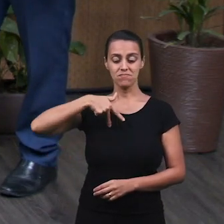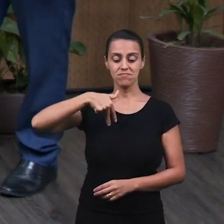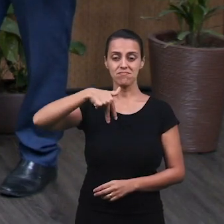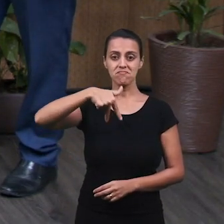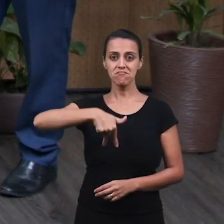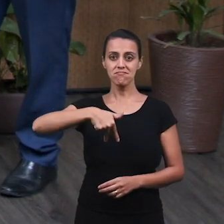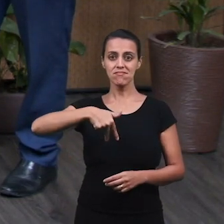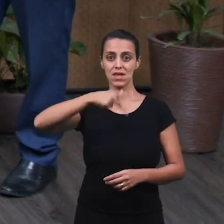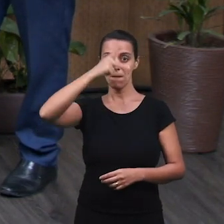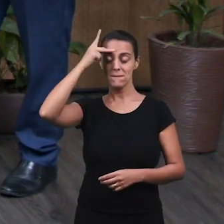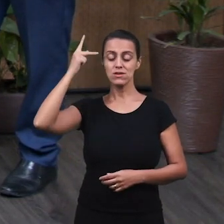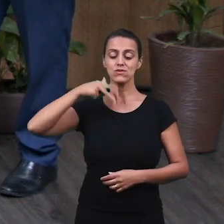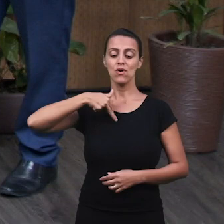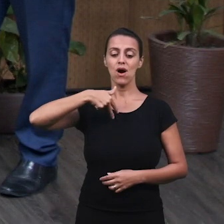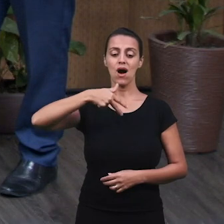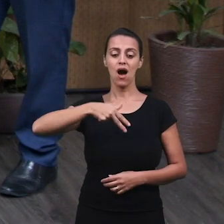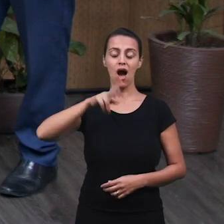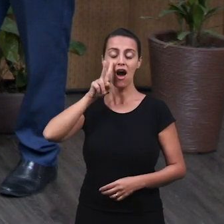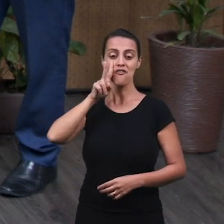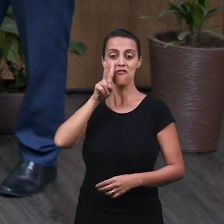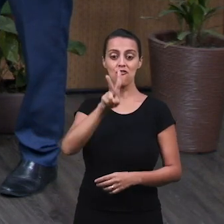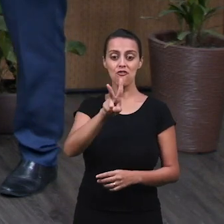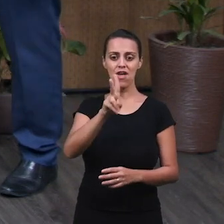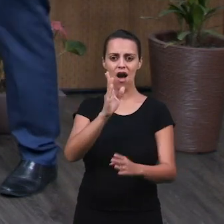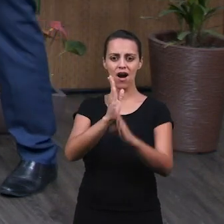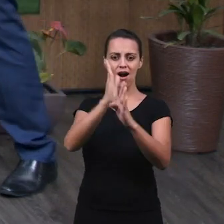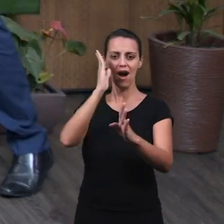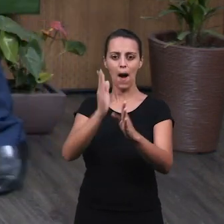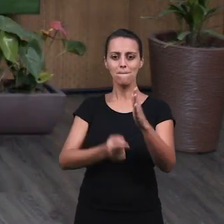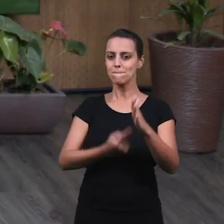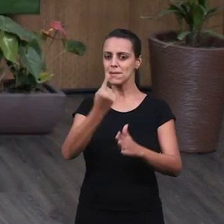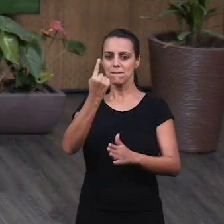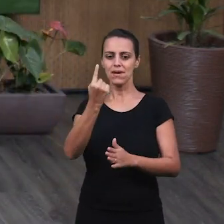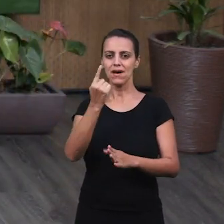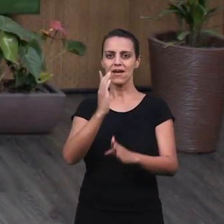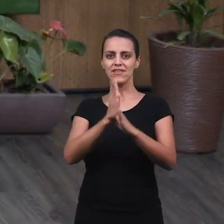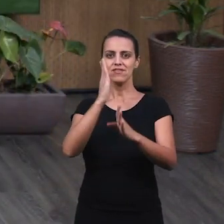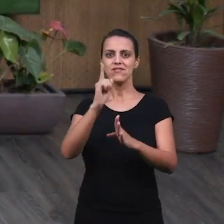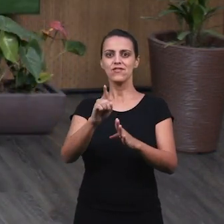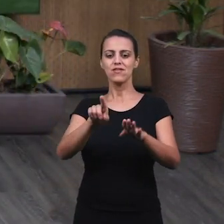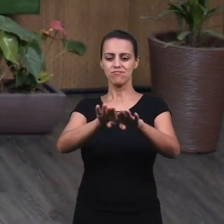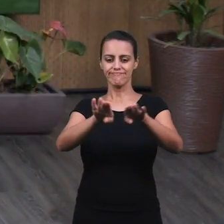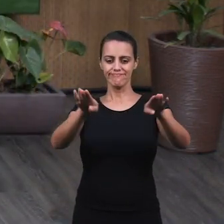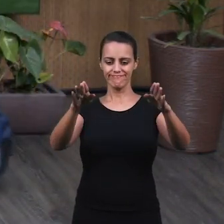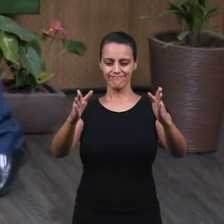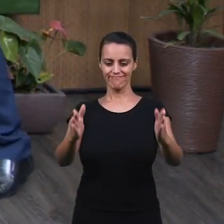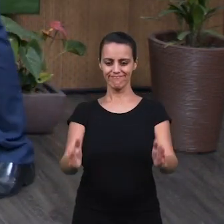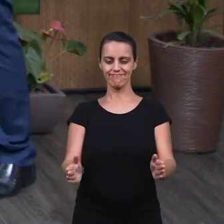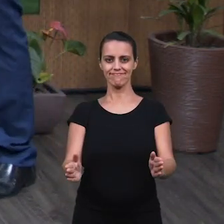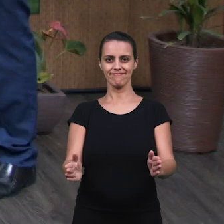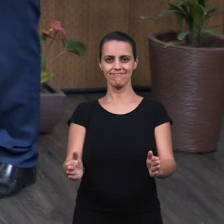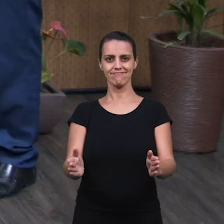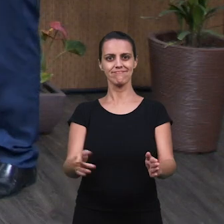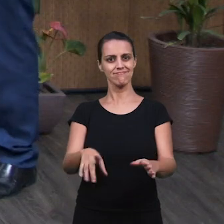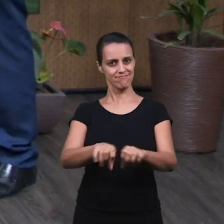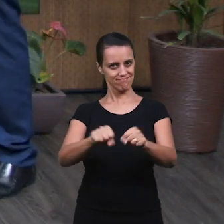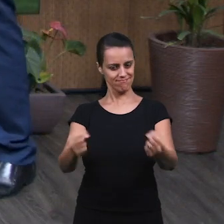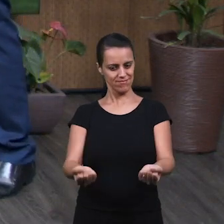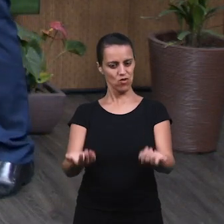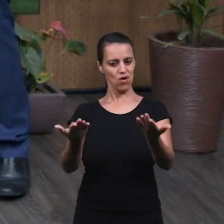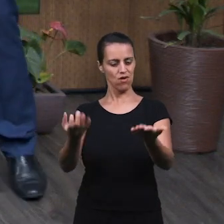la première rencontre de l'Israélien quand il entrait dans le tabernacle, était l'autel des holocaustes.